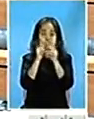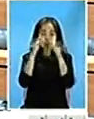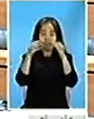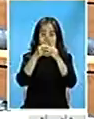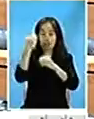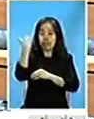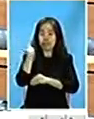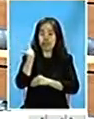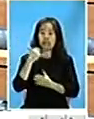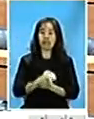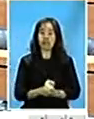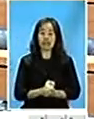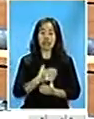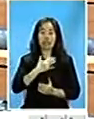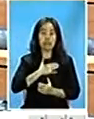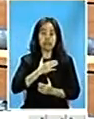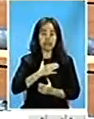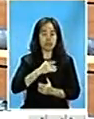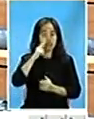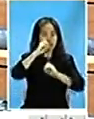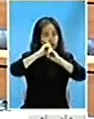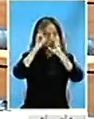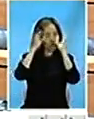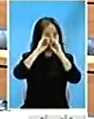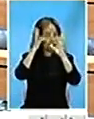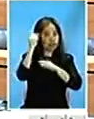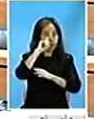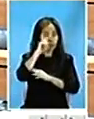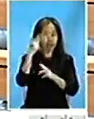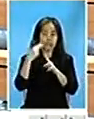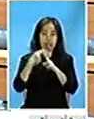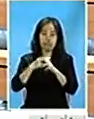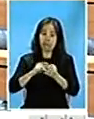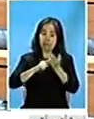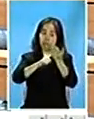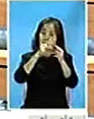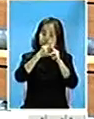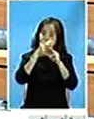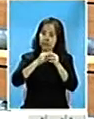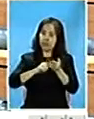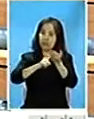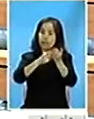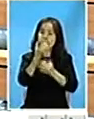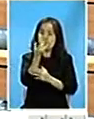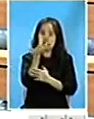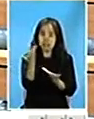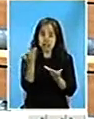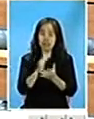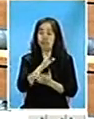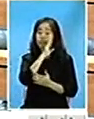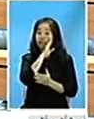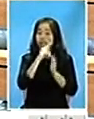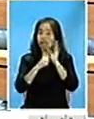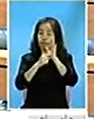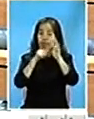ไว้คงต้องขอความชัดเจนในประเด็นนี้นะครับว่าการส่งรายชื่อเนี่ยส่งอย่างไรอย่างกรณีมาตรา3นี่ค